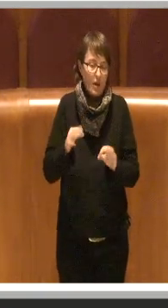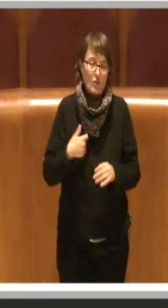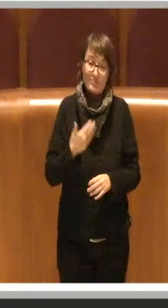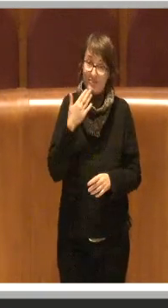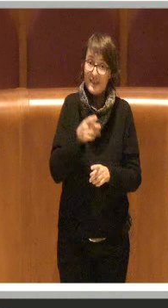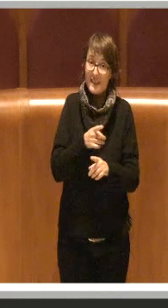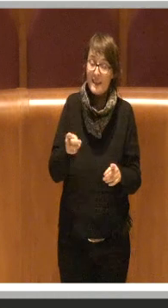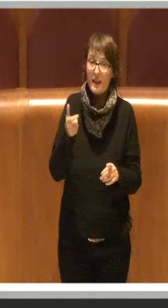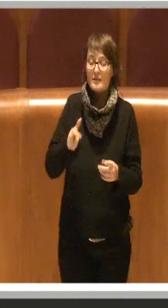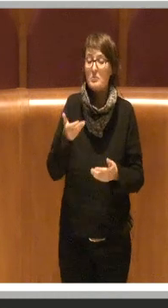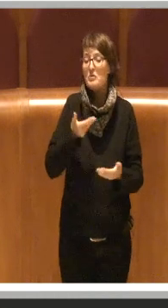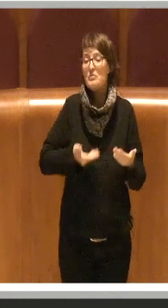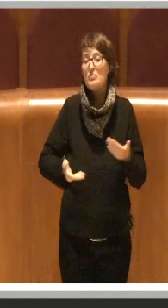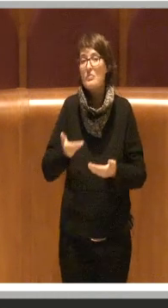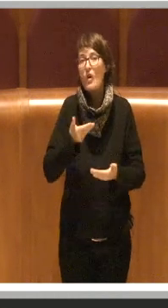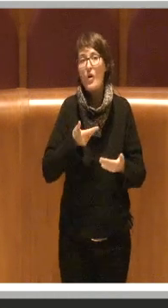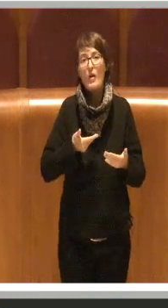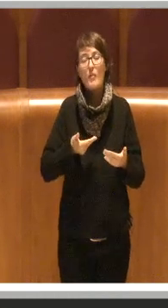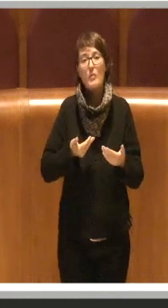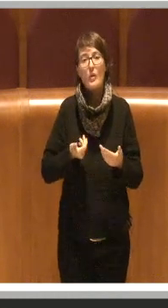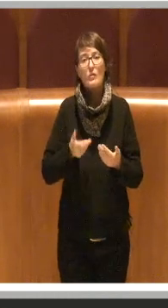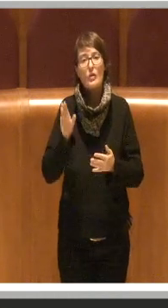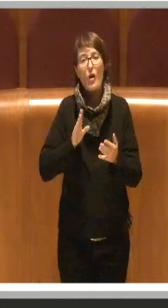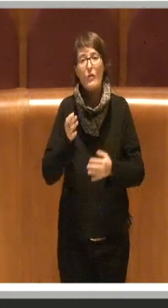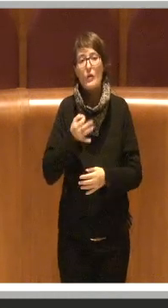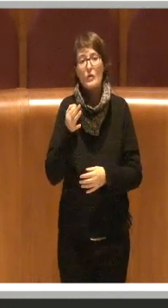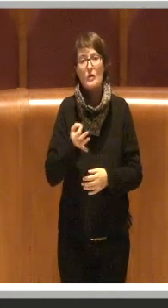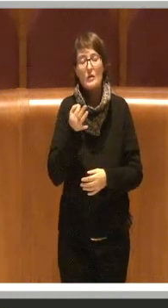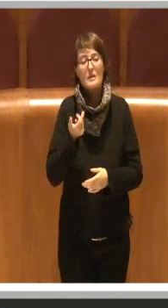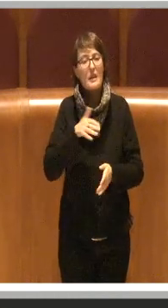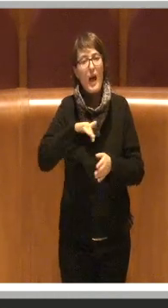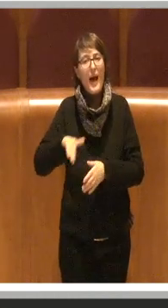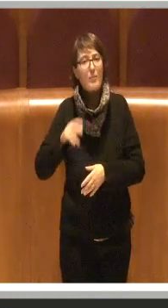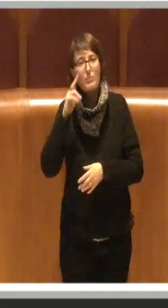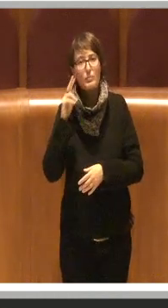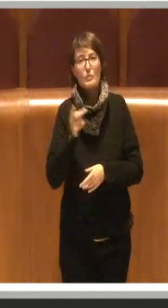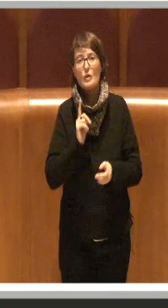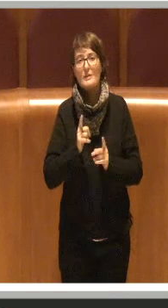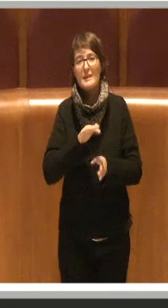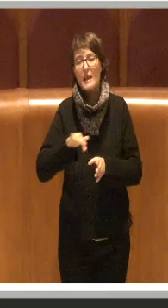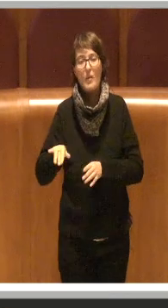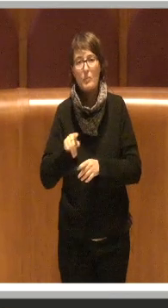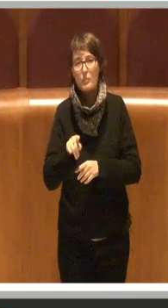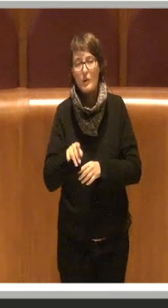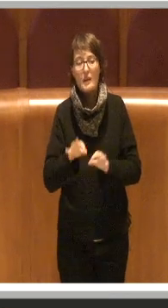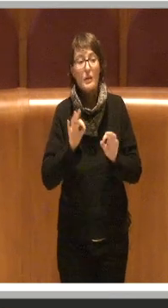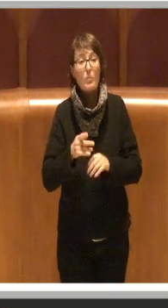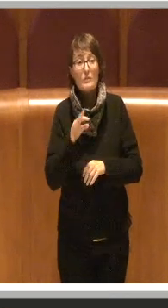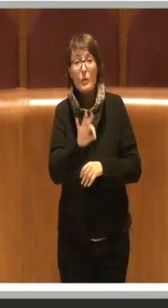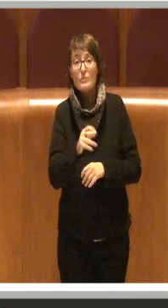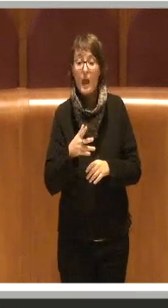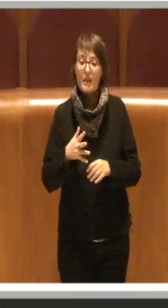prescindere dall'estrazione politica a 360 gradi anche sul piano di recupero urbano. Quindi ovviamente Corviale non è solo